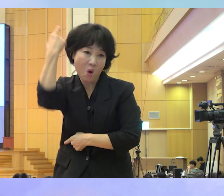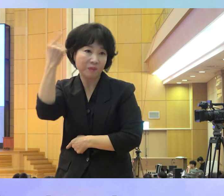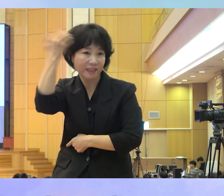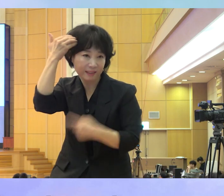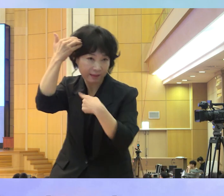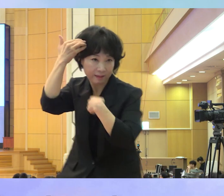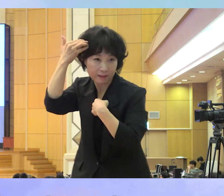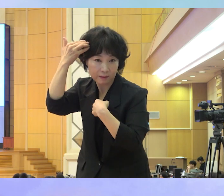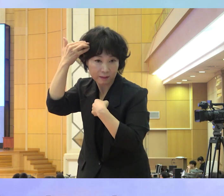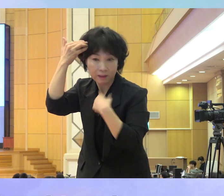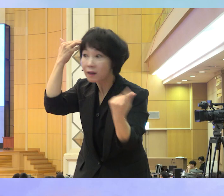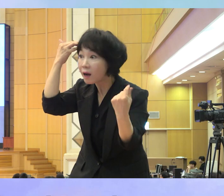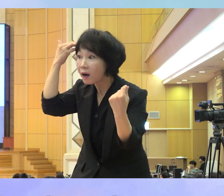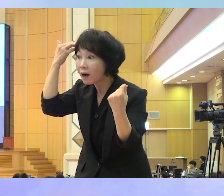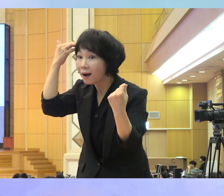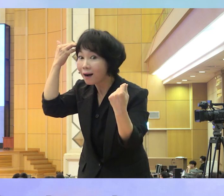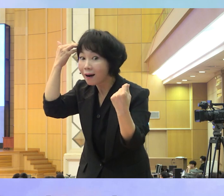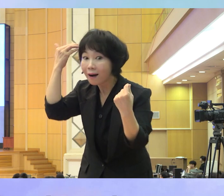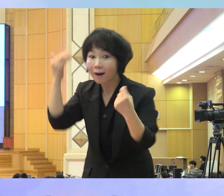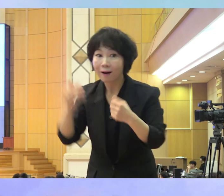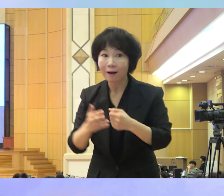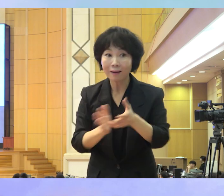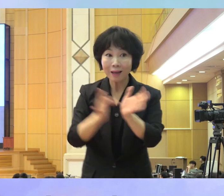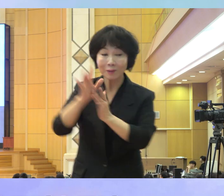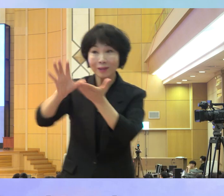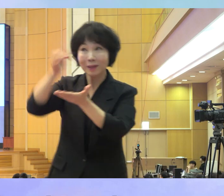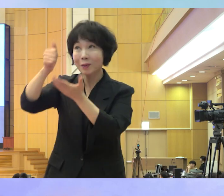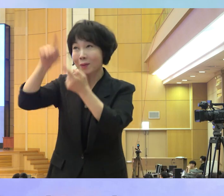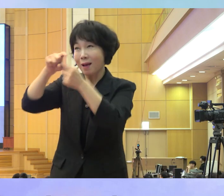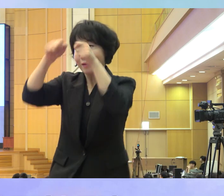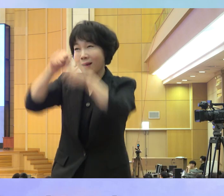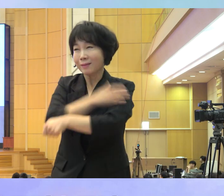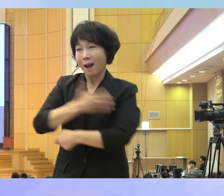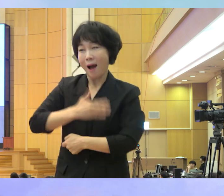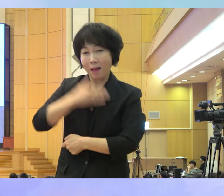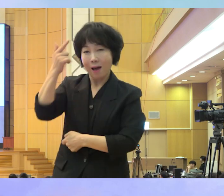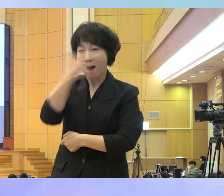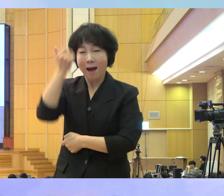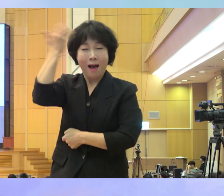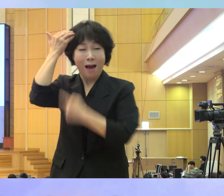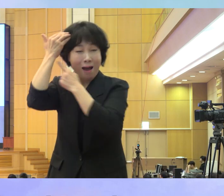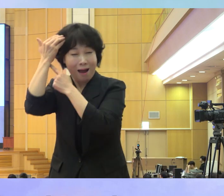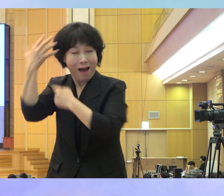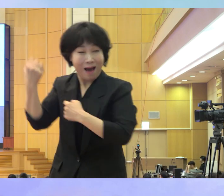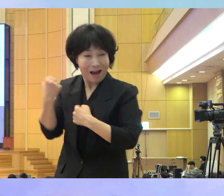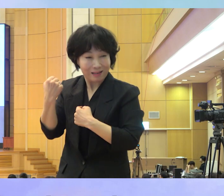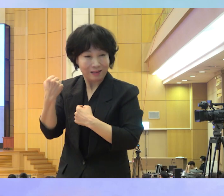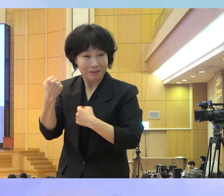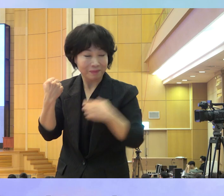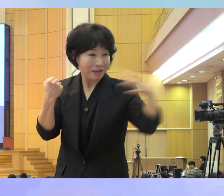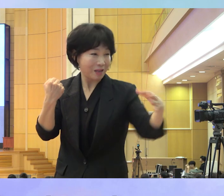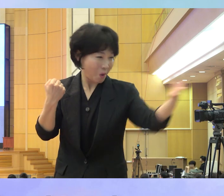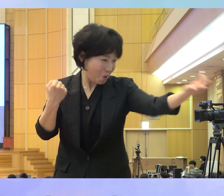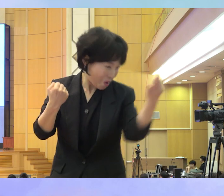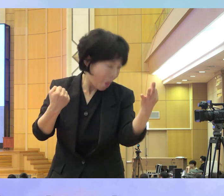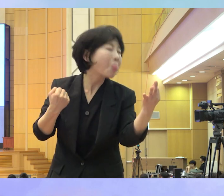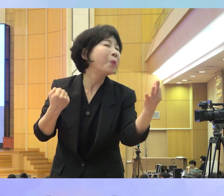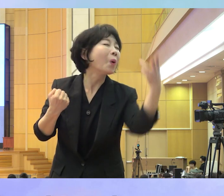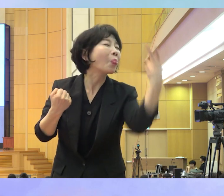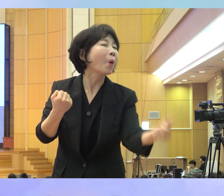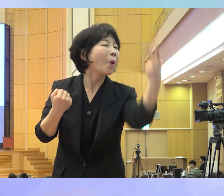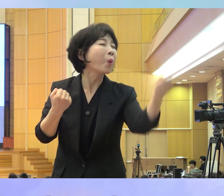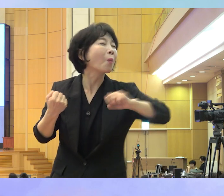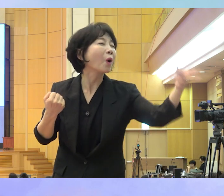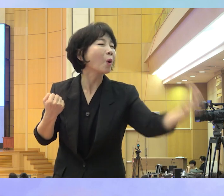유익하던 것 모든 걸 해로 여기고 배설물로 여긴다는 게 배설물. 여러분 세상에 아무리 귀하고 귀한